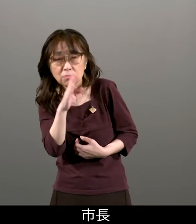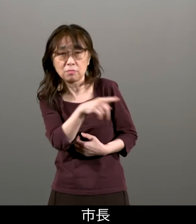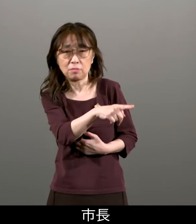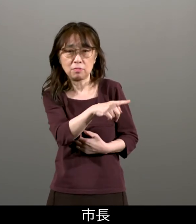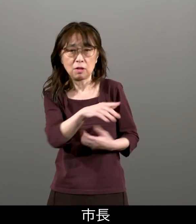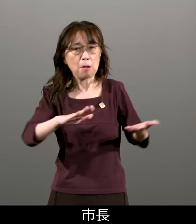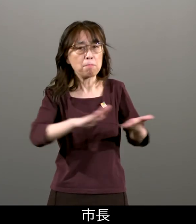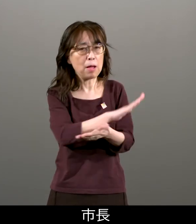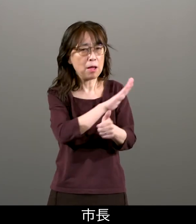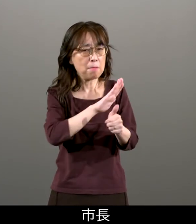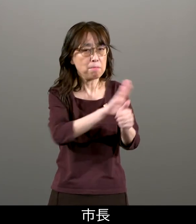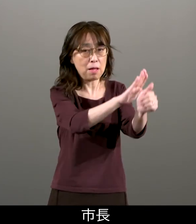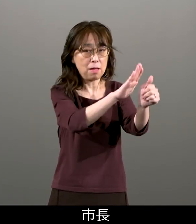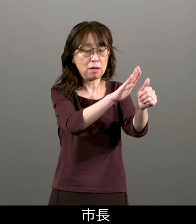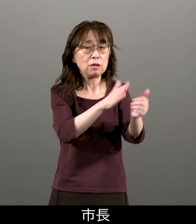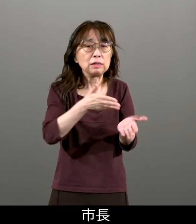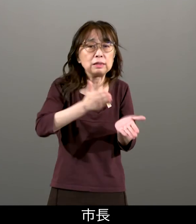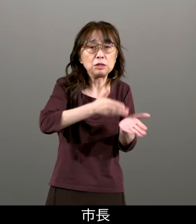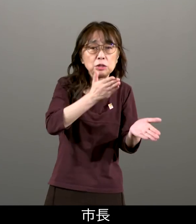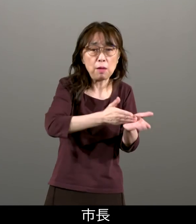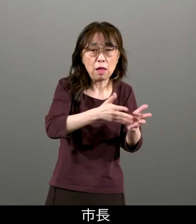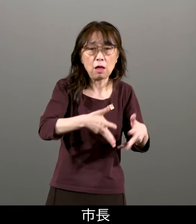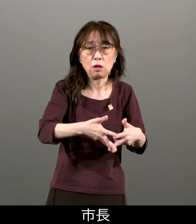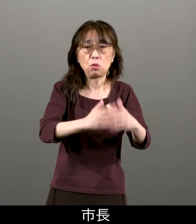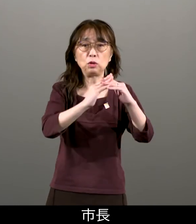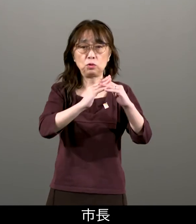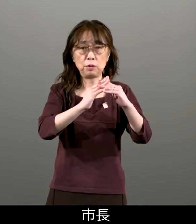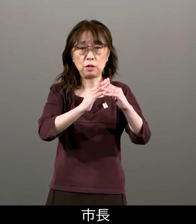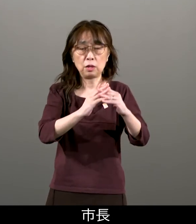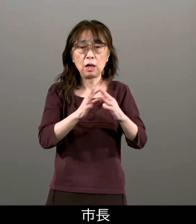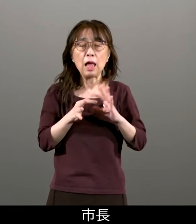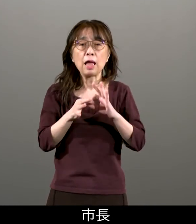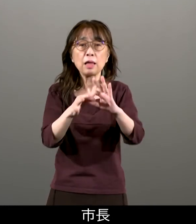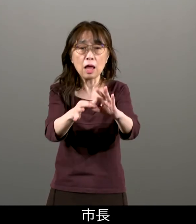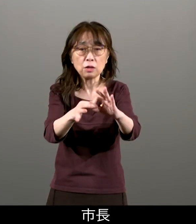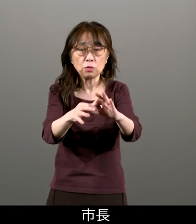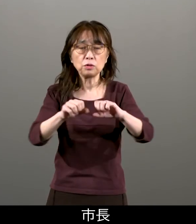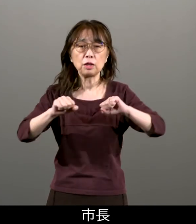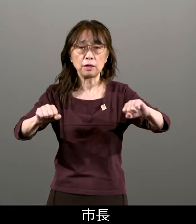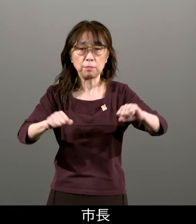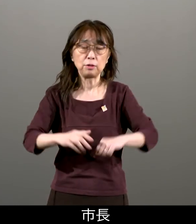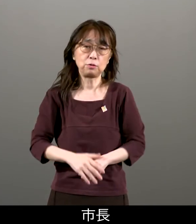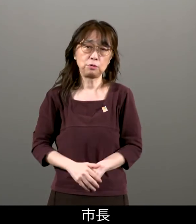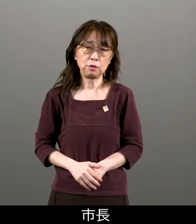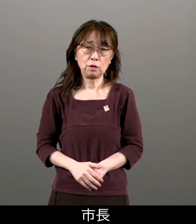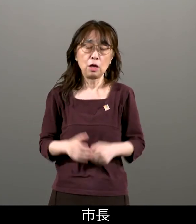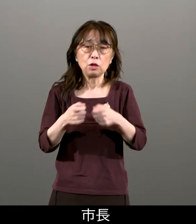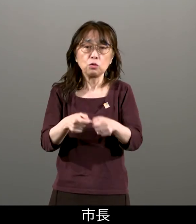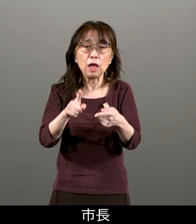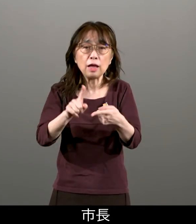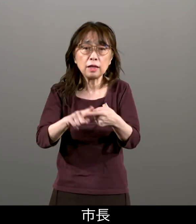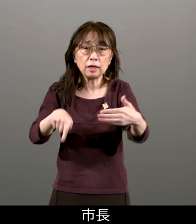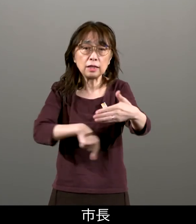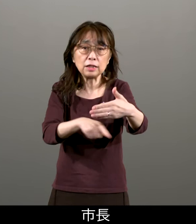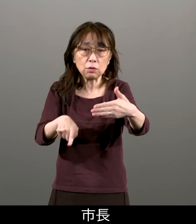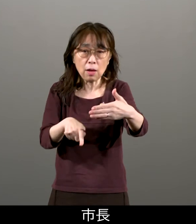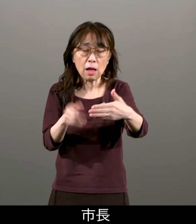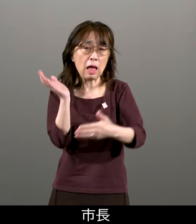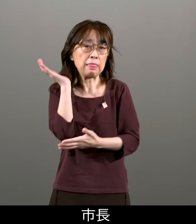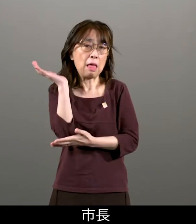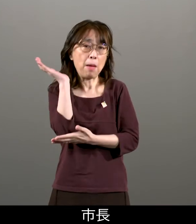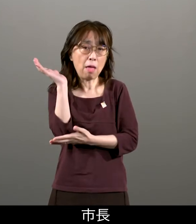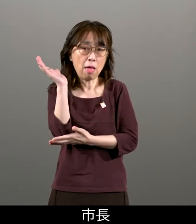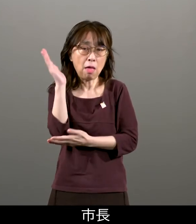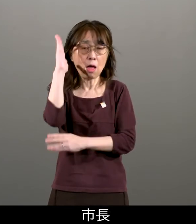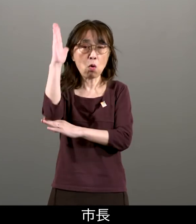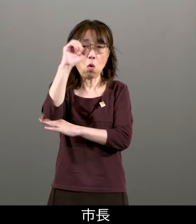するための、説明、取り組みということを継続してまいります。具体的には、出前講座につ